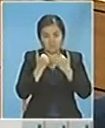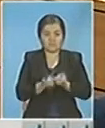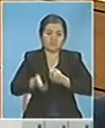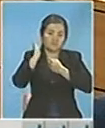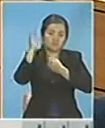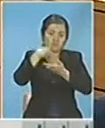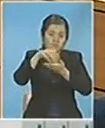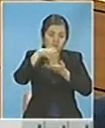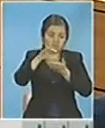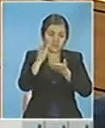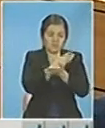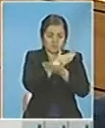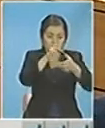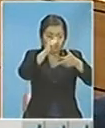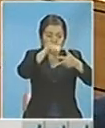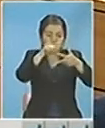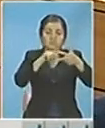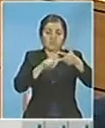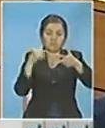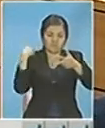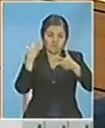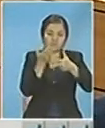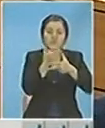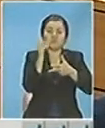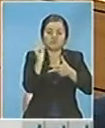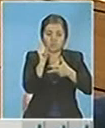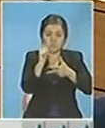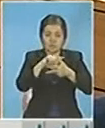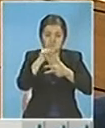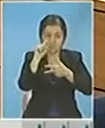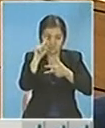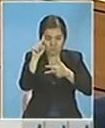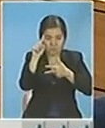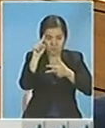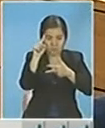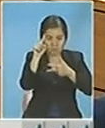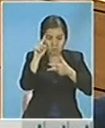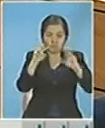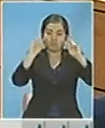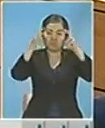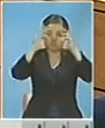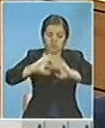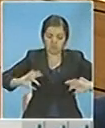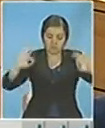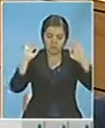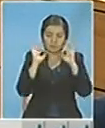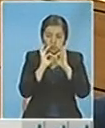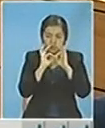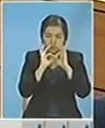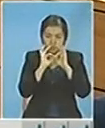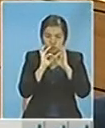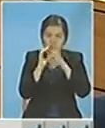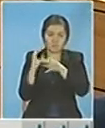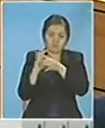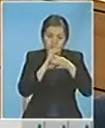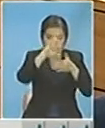ายเป็น3เนื้อหาใหญ่เนื้อหาแรกก็คือว่าสาระสำคัญของ ร่าง